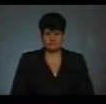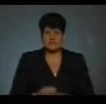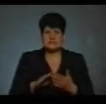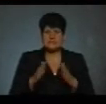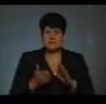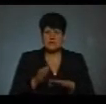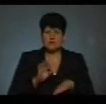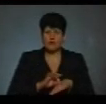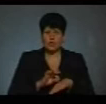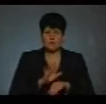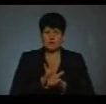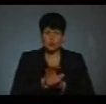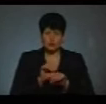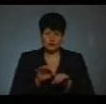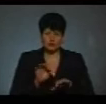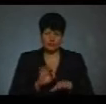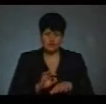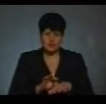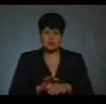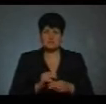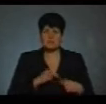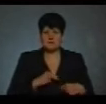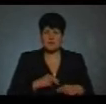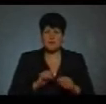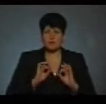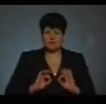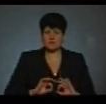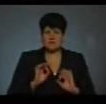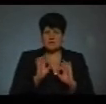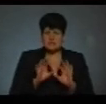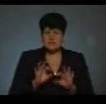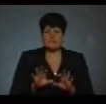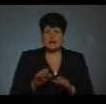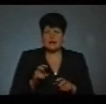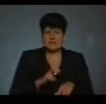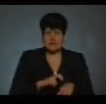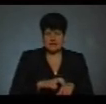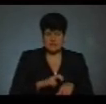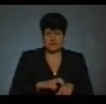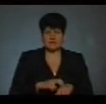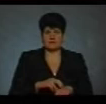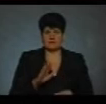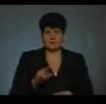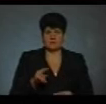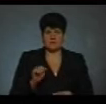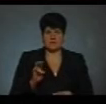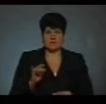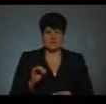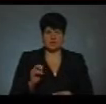Ситуацію із хворими на коронавірус працівниками прокуратури прокоментував лікар-епідеміолог обласного лабораторного центру Володимир Паничев.